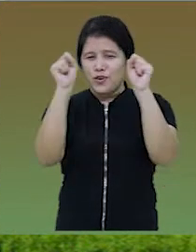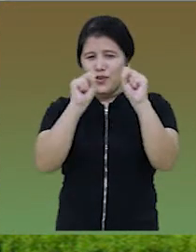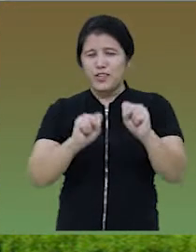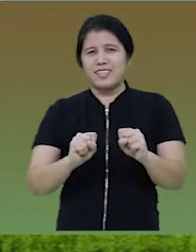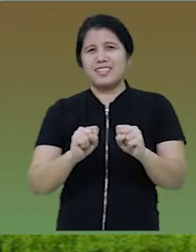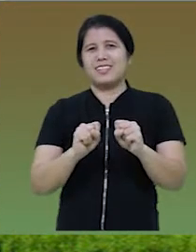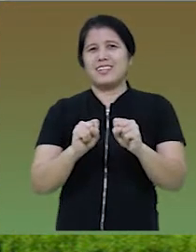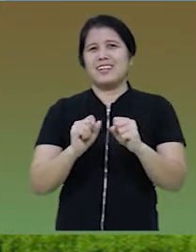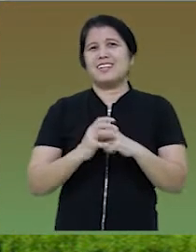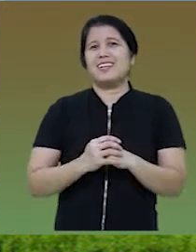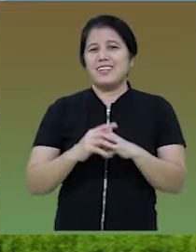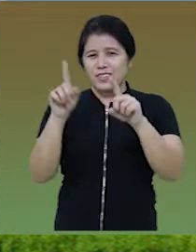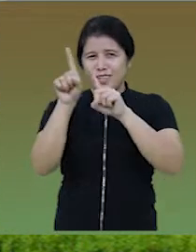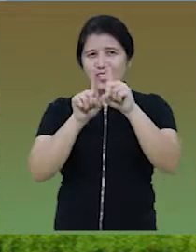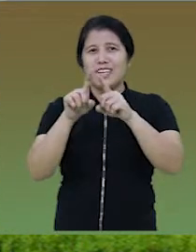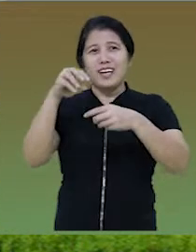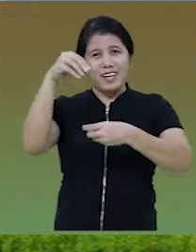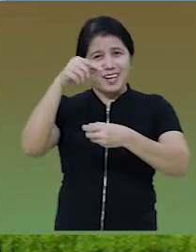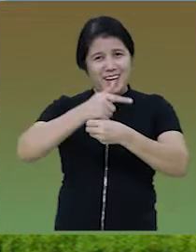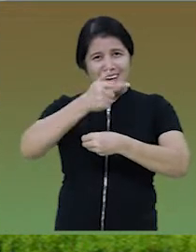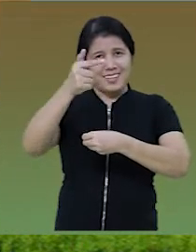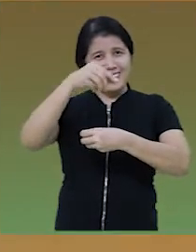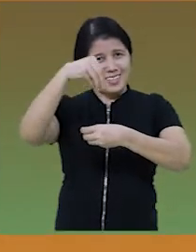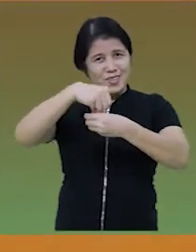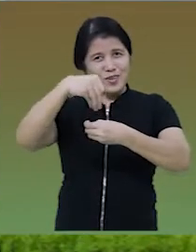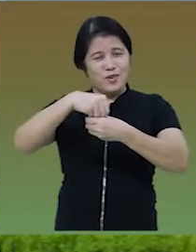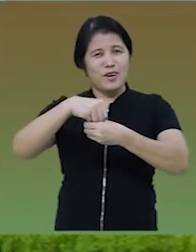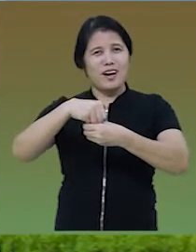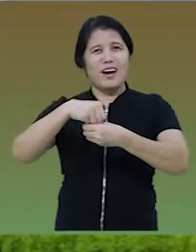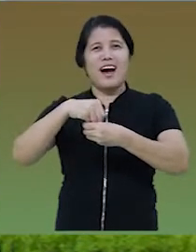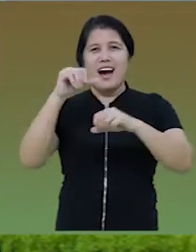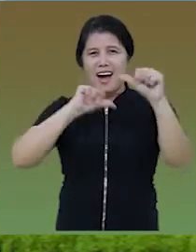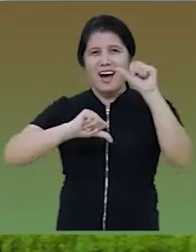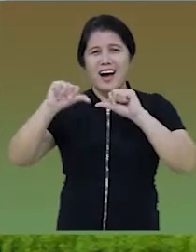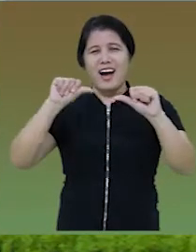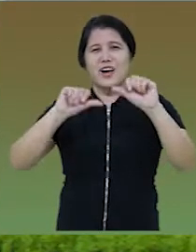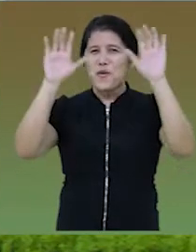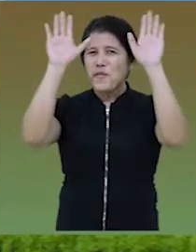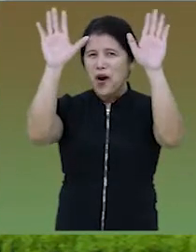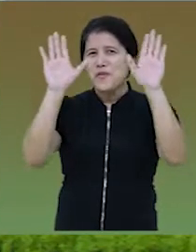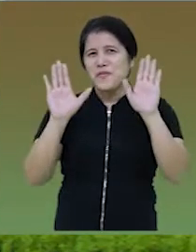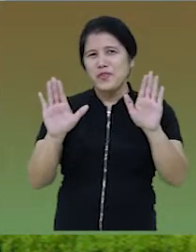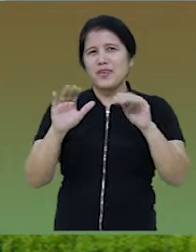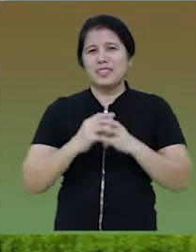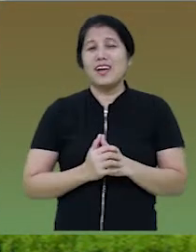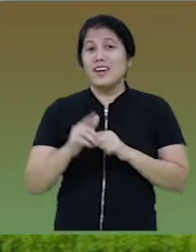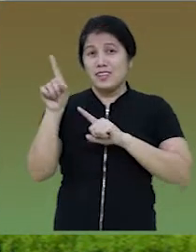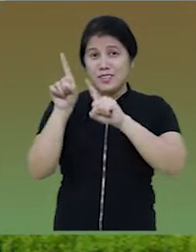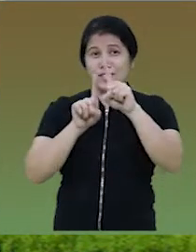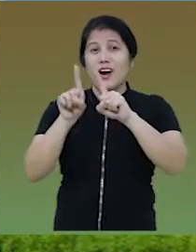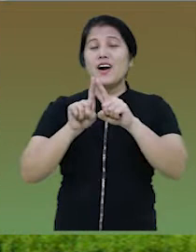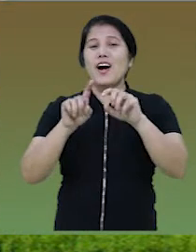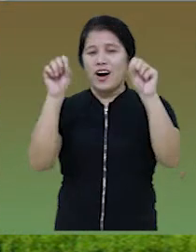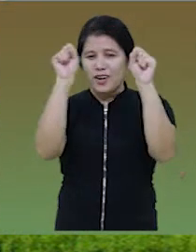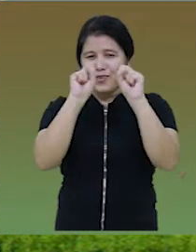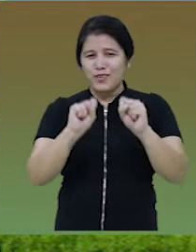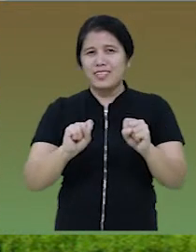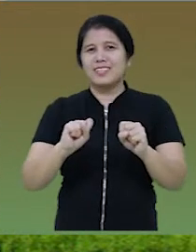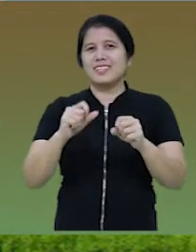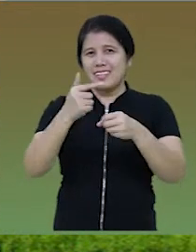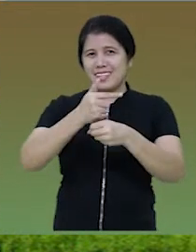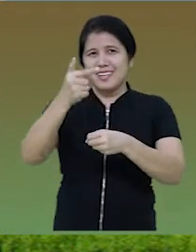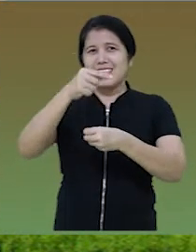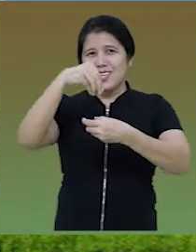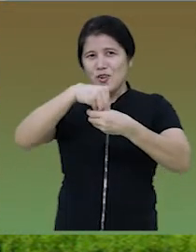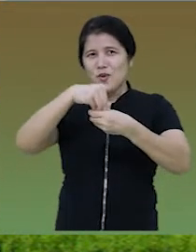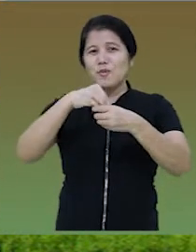nasa loob. Agha marvelous siya! star ang hugis ng gas sa loob ng lobo.